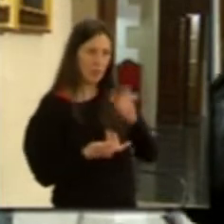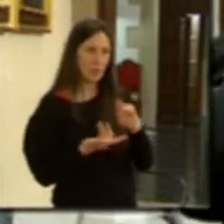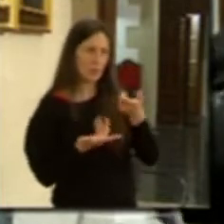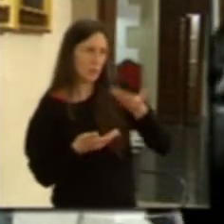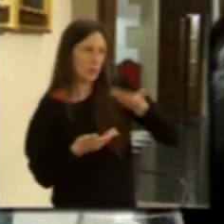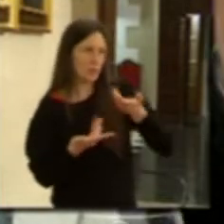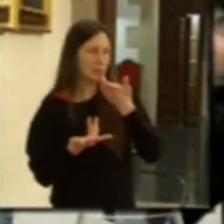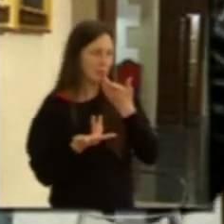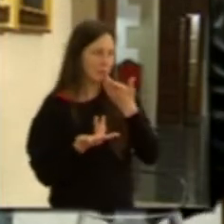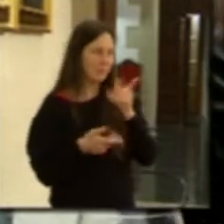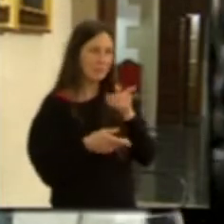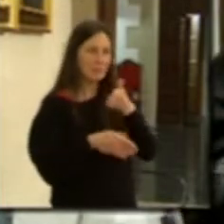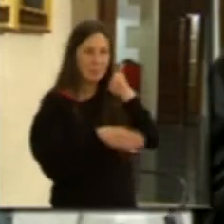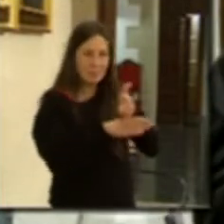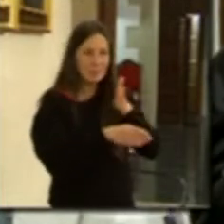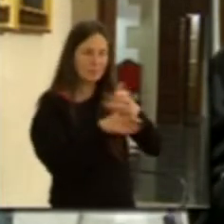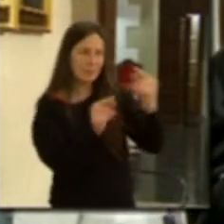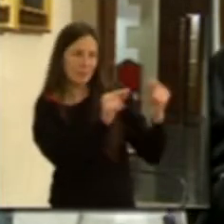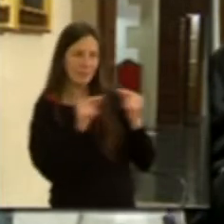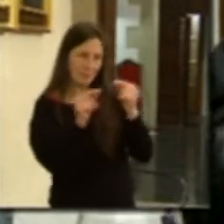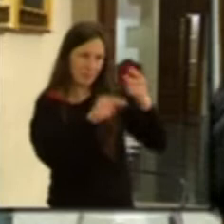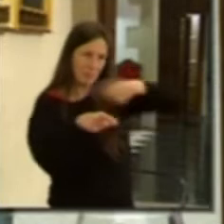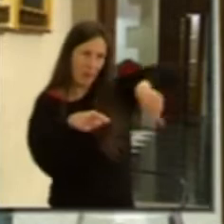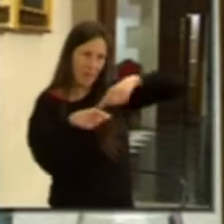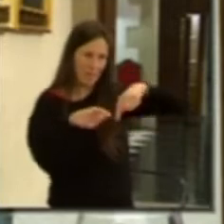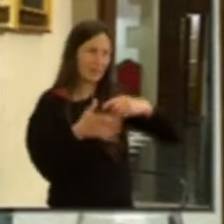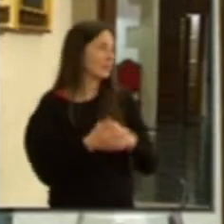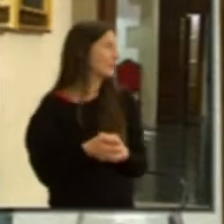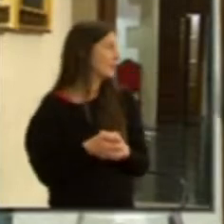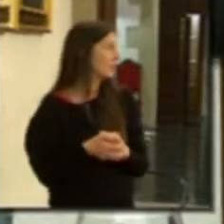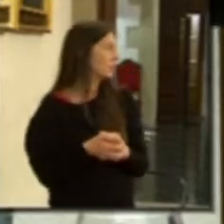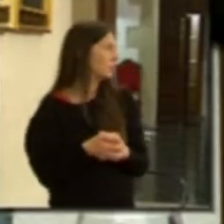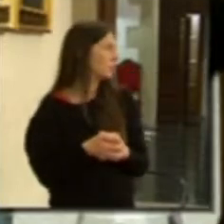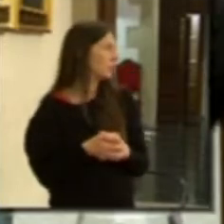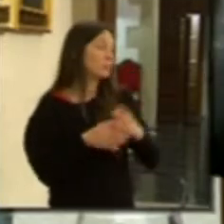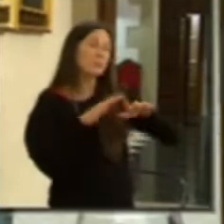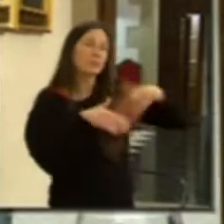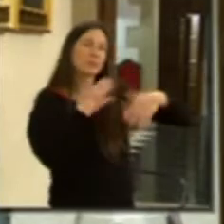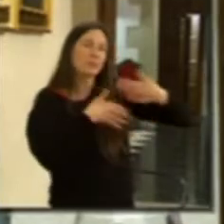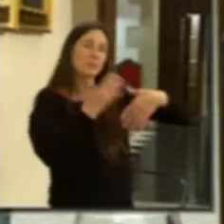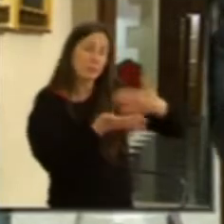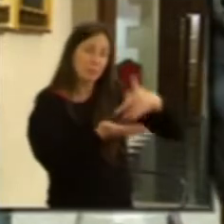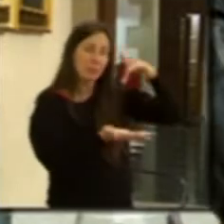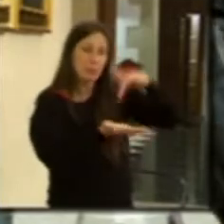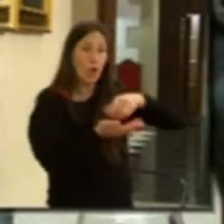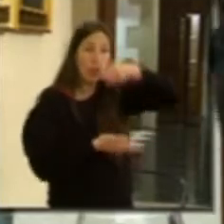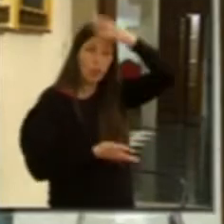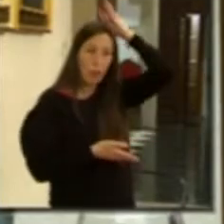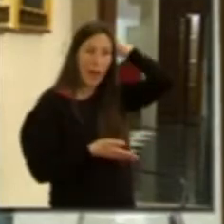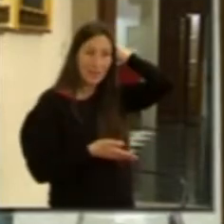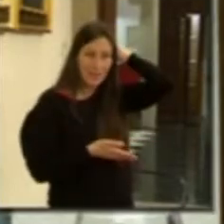Atenes, juntament amb les altres ciutats d'aquella civilització. Més endavant van arribar els romans. Aquí tenim